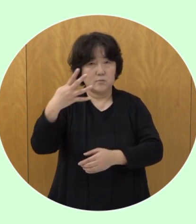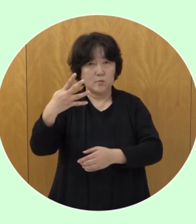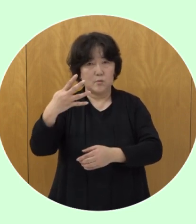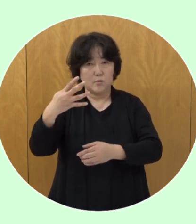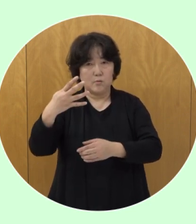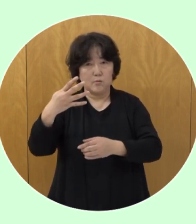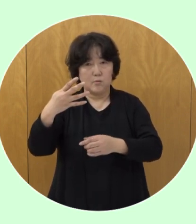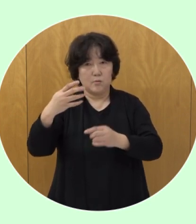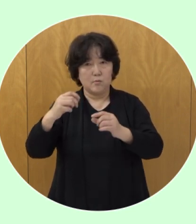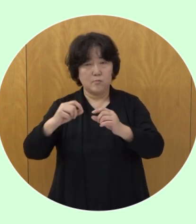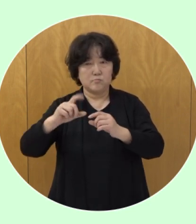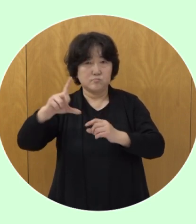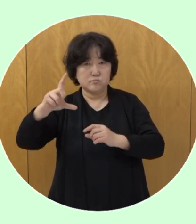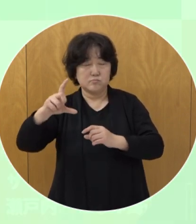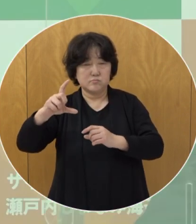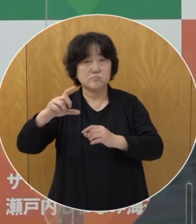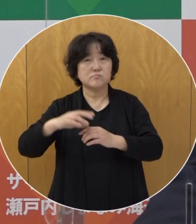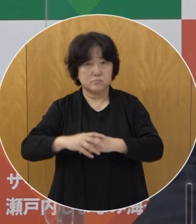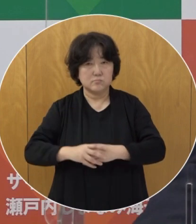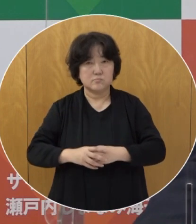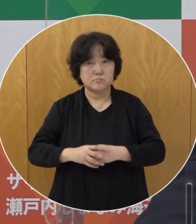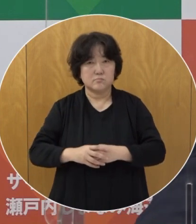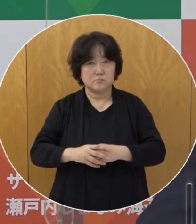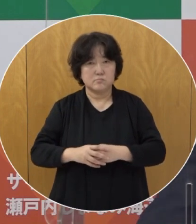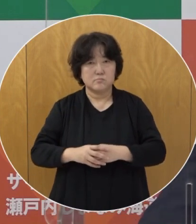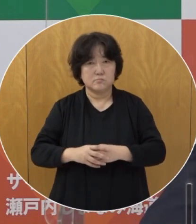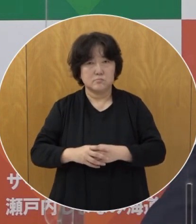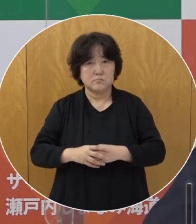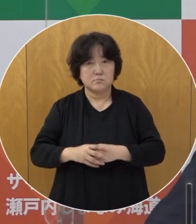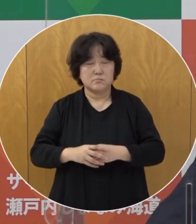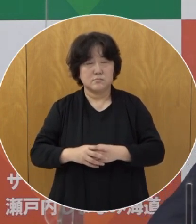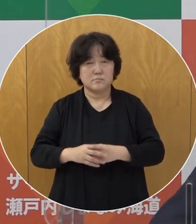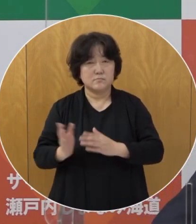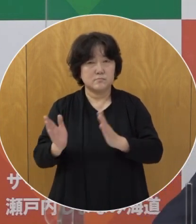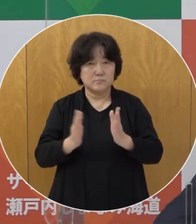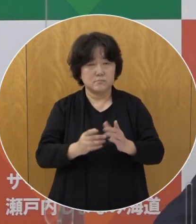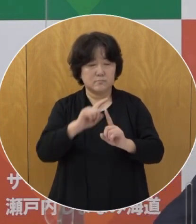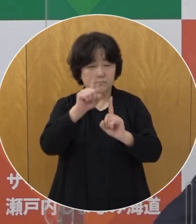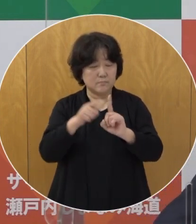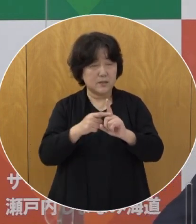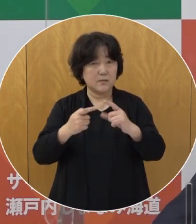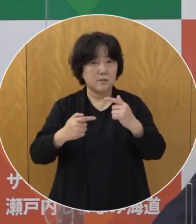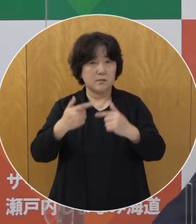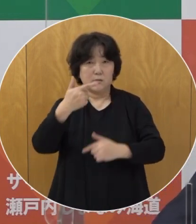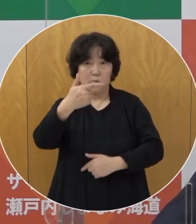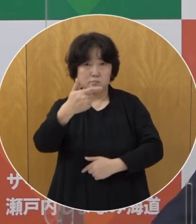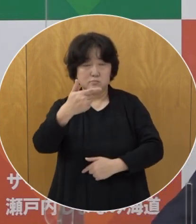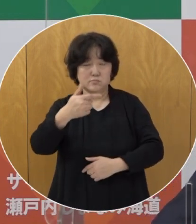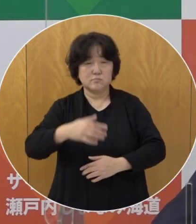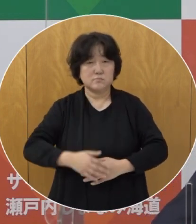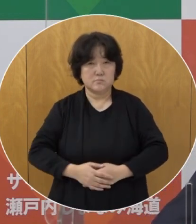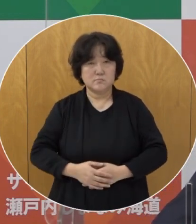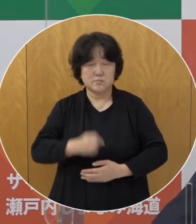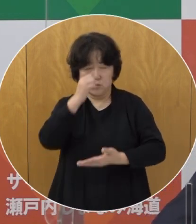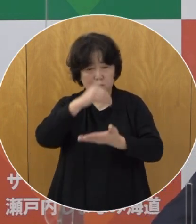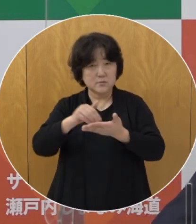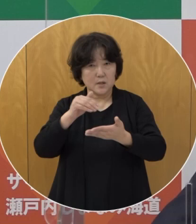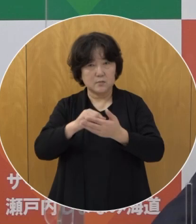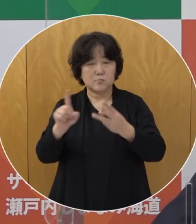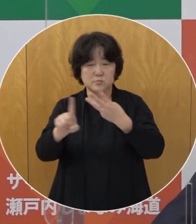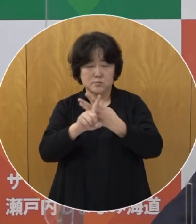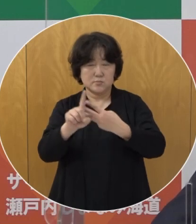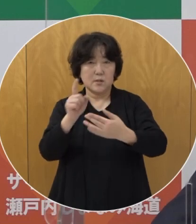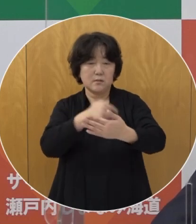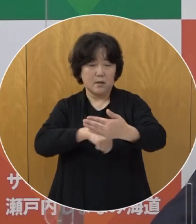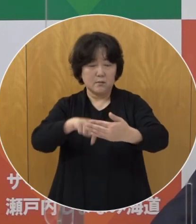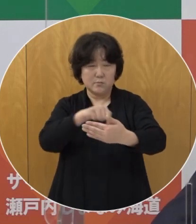の増となってございます。それでは6ページからになりますけれども、予算の主なものについ